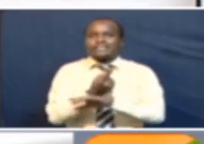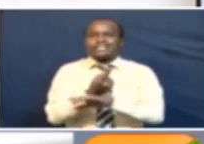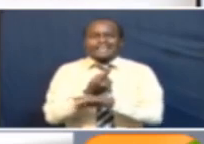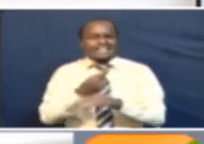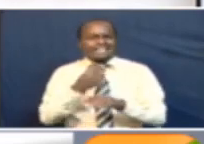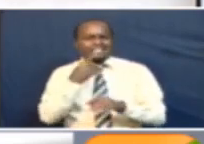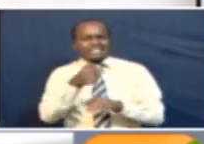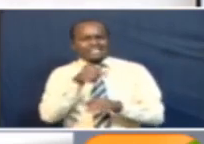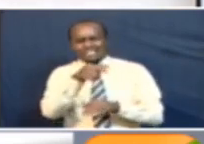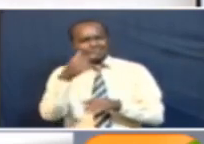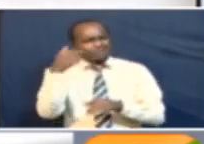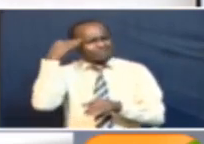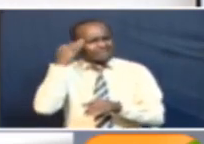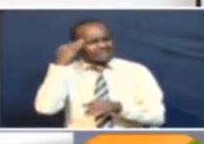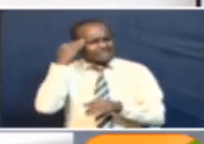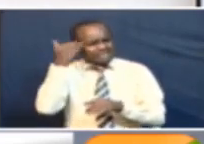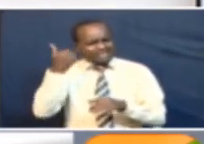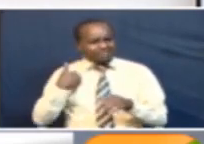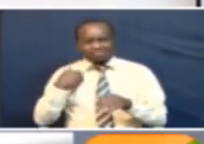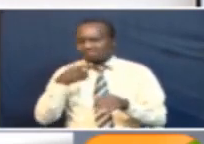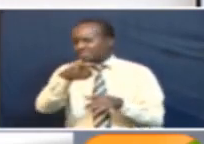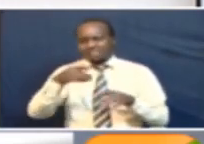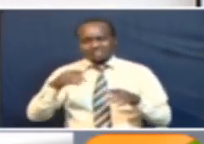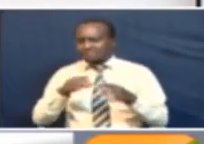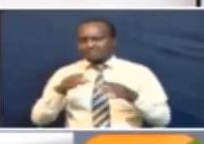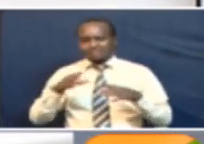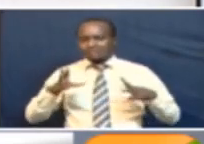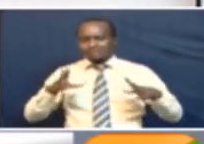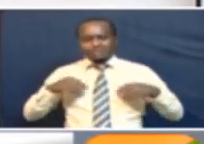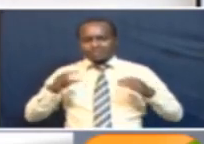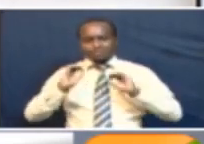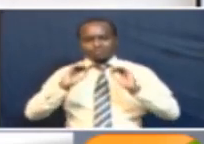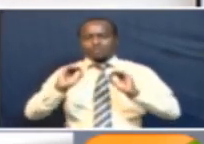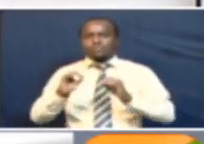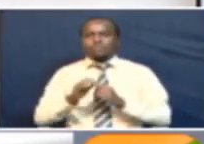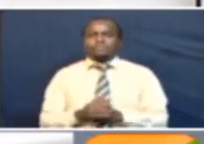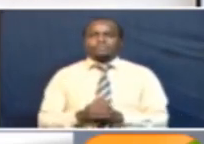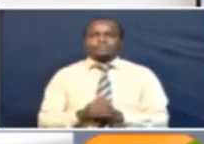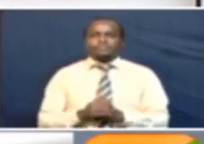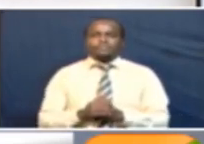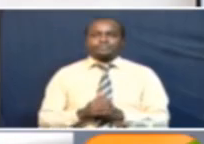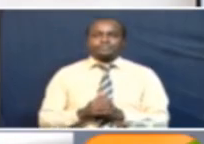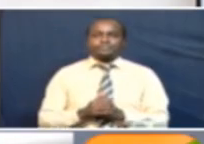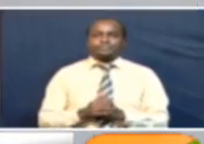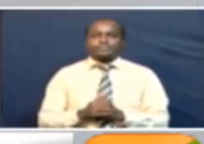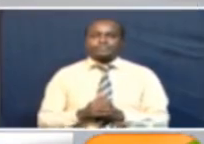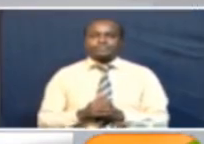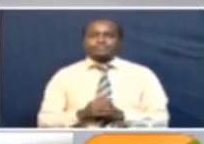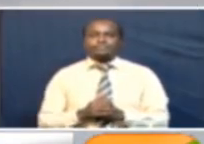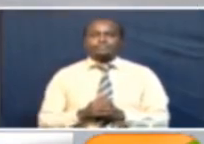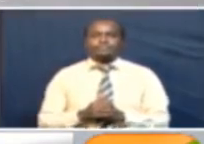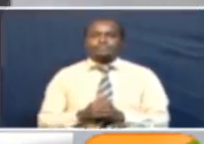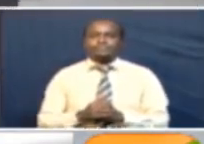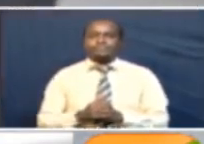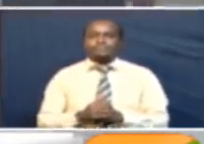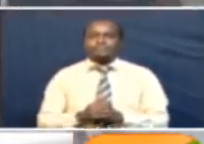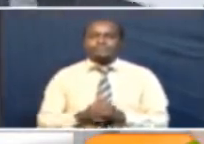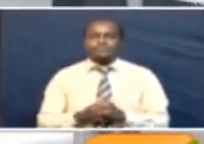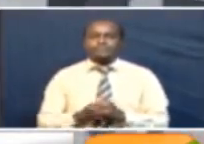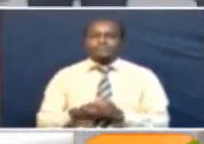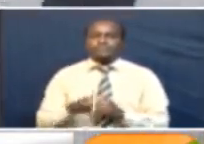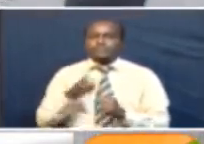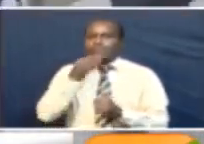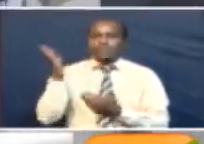kwamba huenda ana akili tahira. Makori Ongechi ana taarifa hiyo kwa kina. James Kimani,